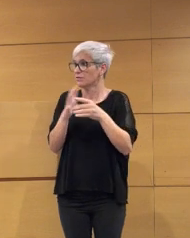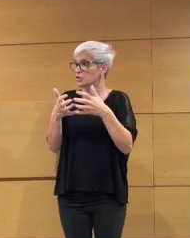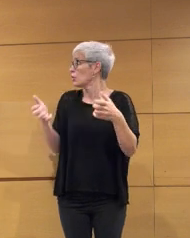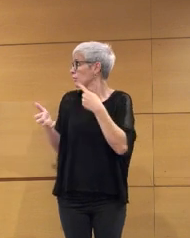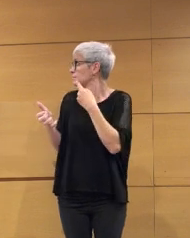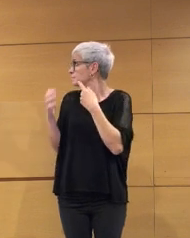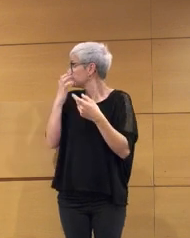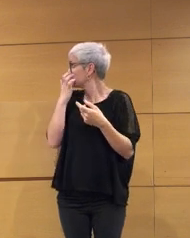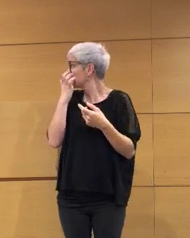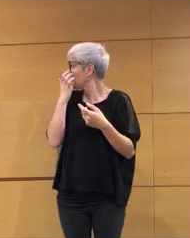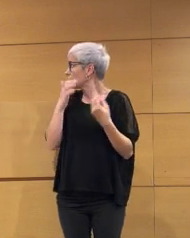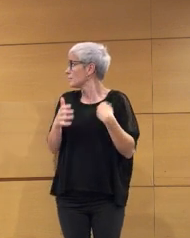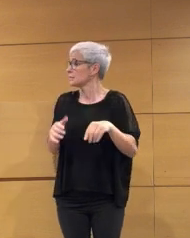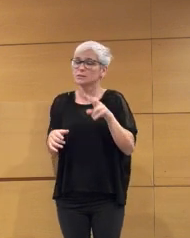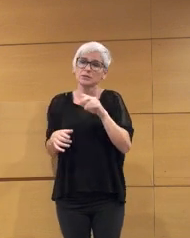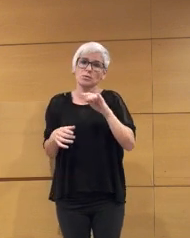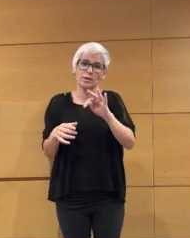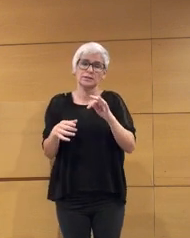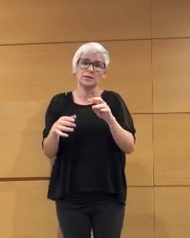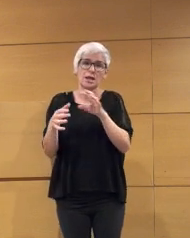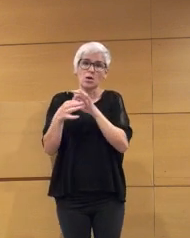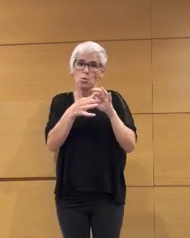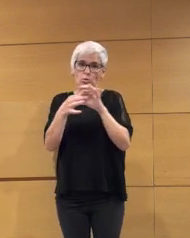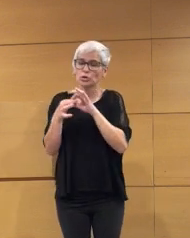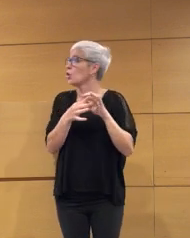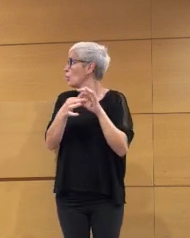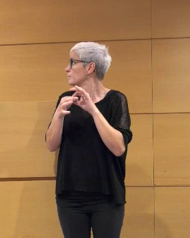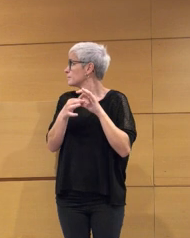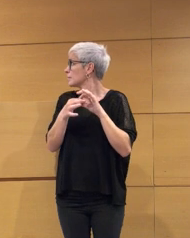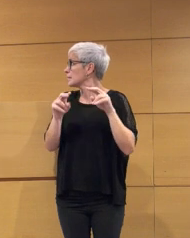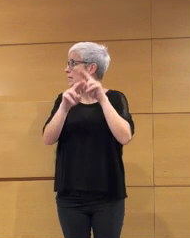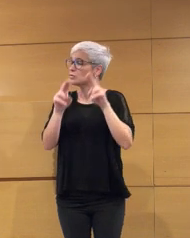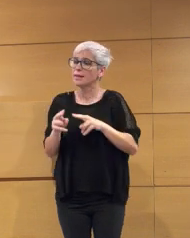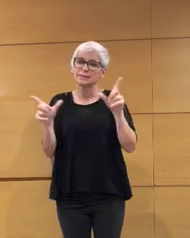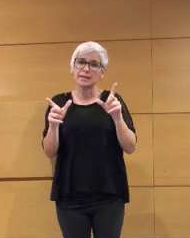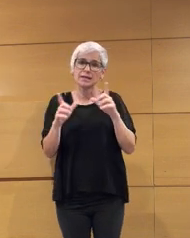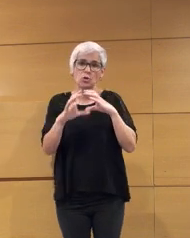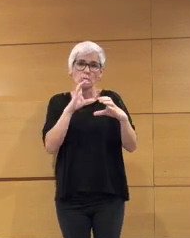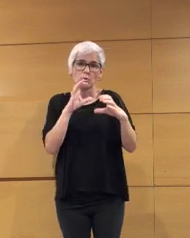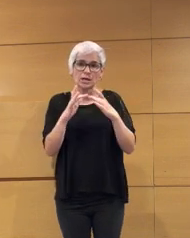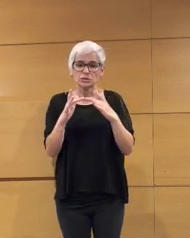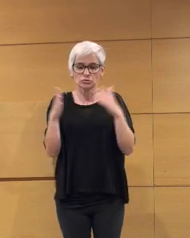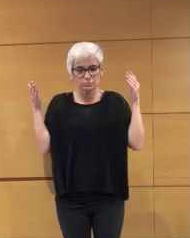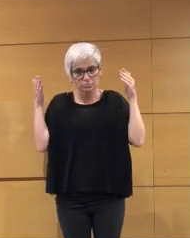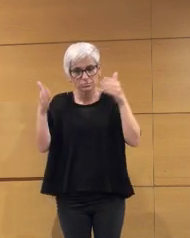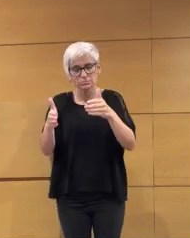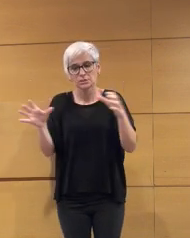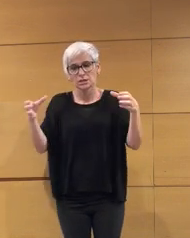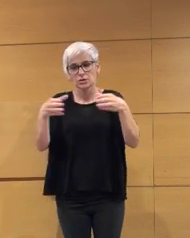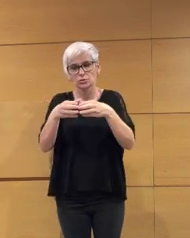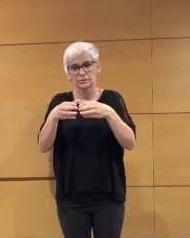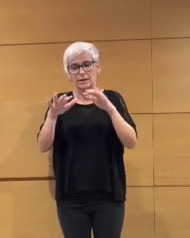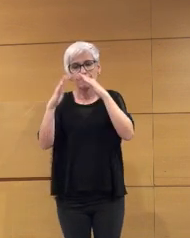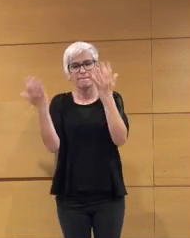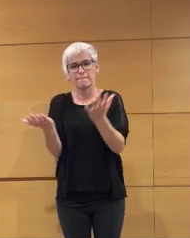a la Unió Internacional de Telecomunicació, que en un grup, en un focus grup de